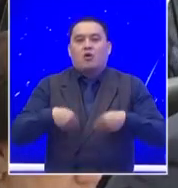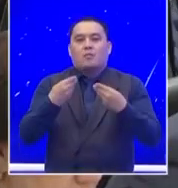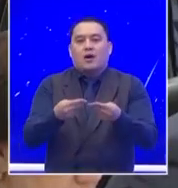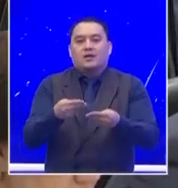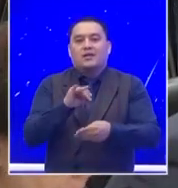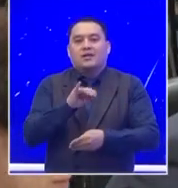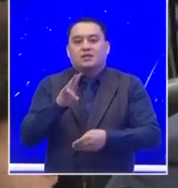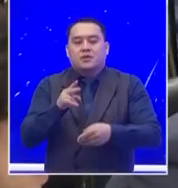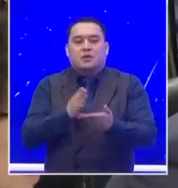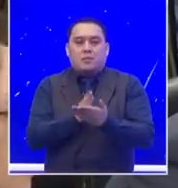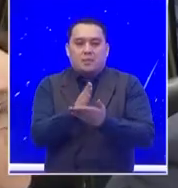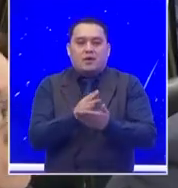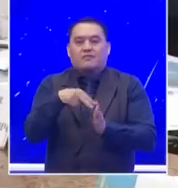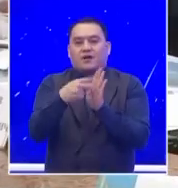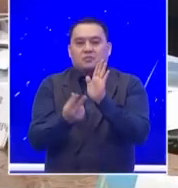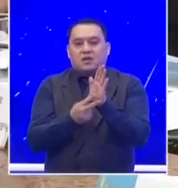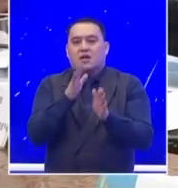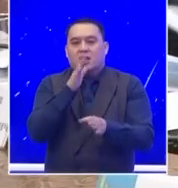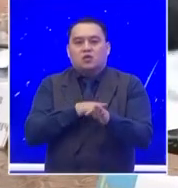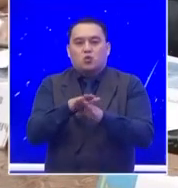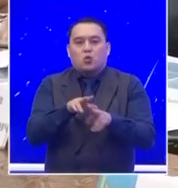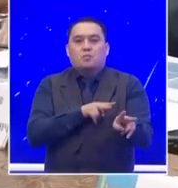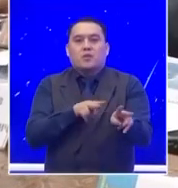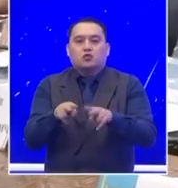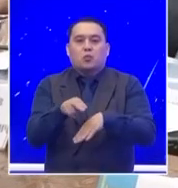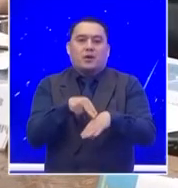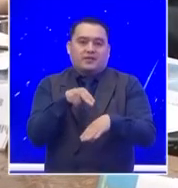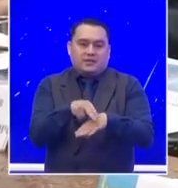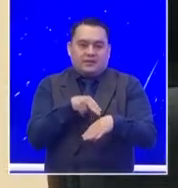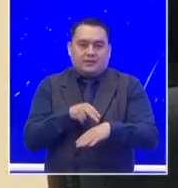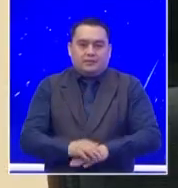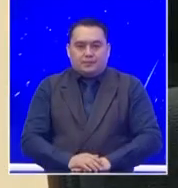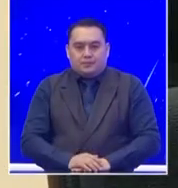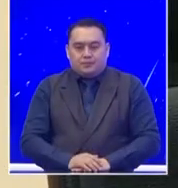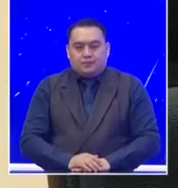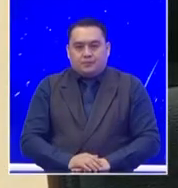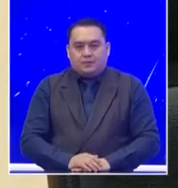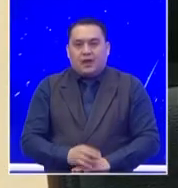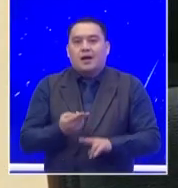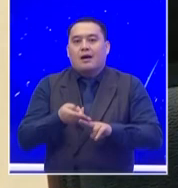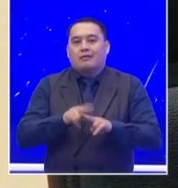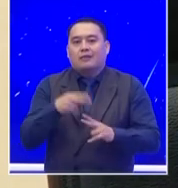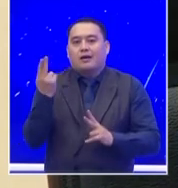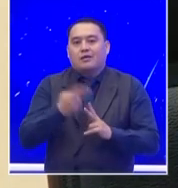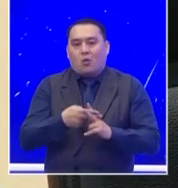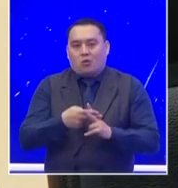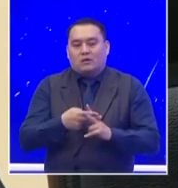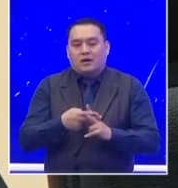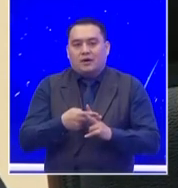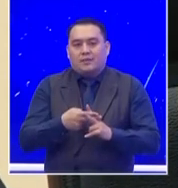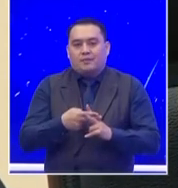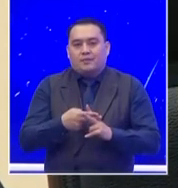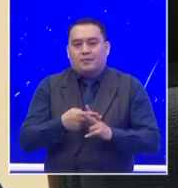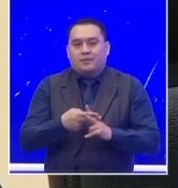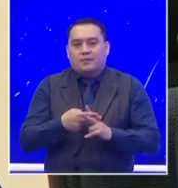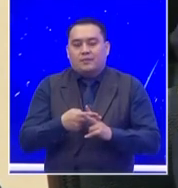участковые инспекторы по делам несовершеннолетних и патрульные полицейские. Эта льгота была